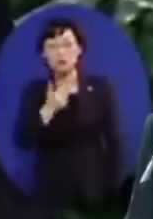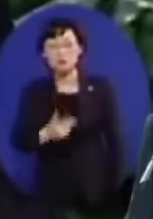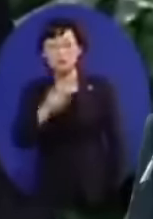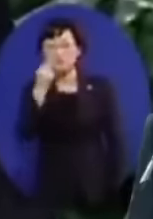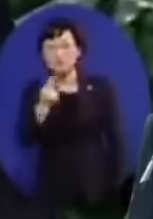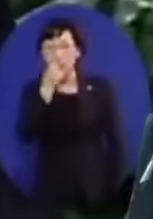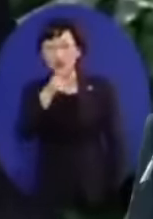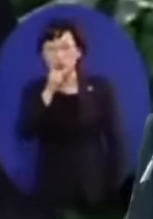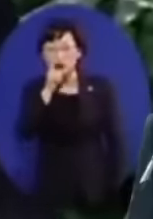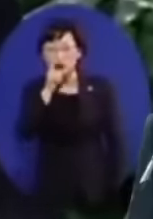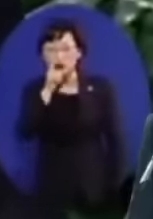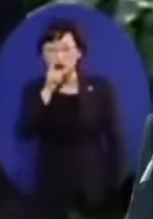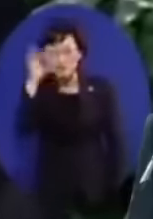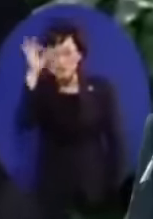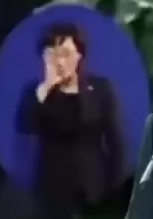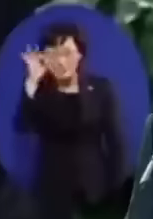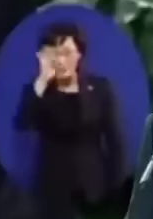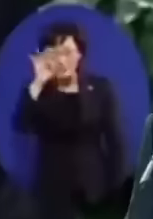생수를 얻겠다고